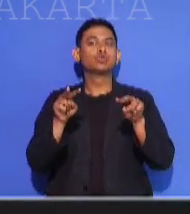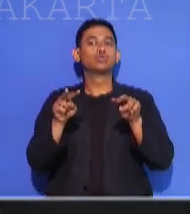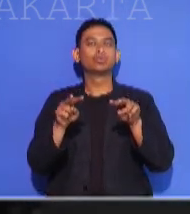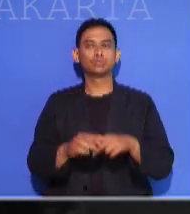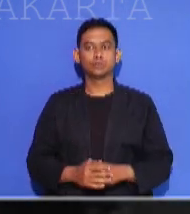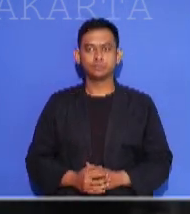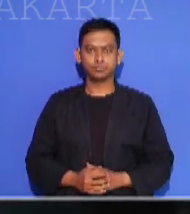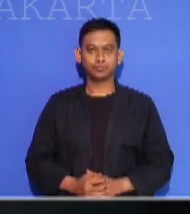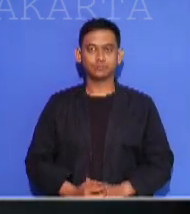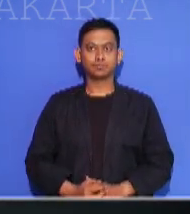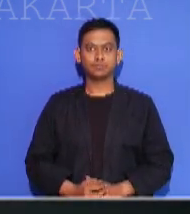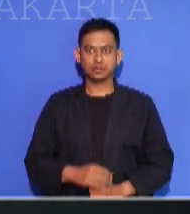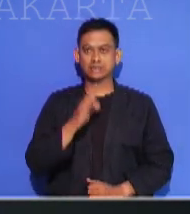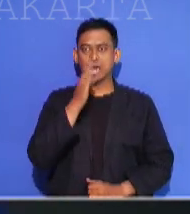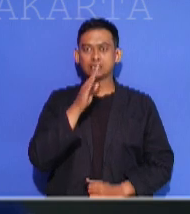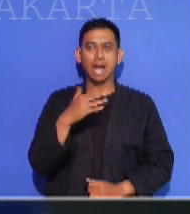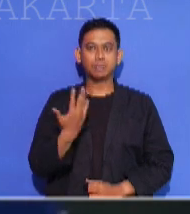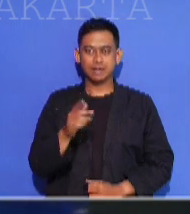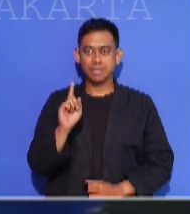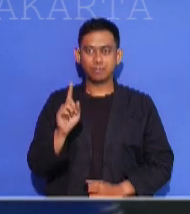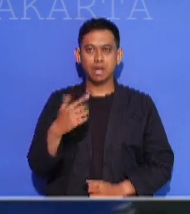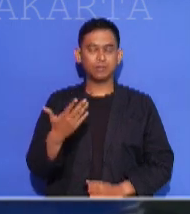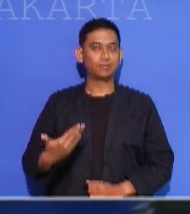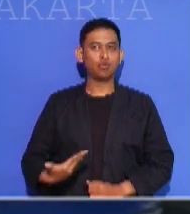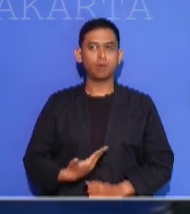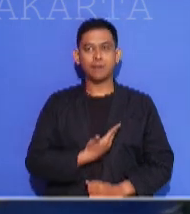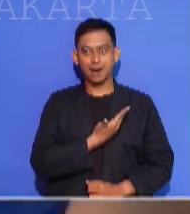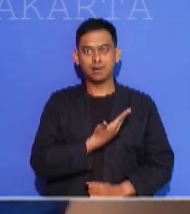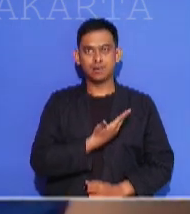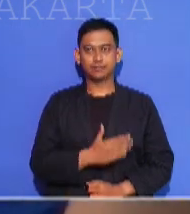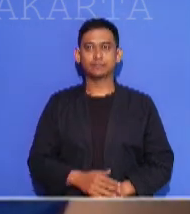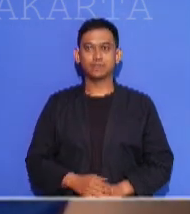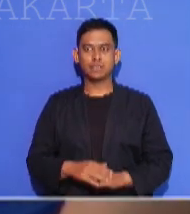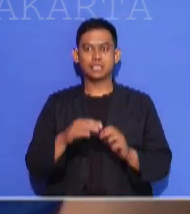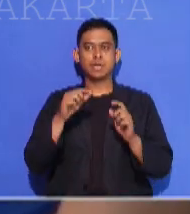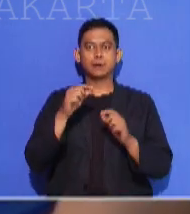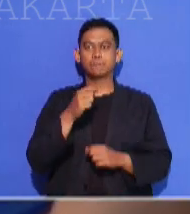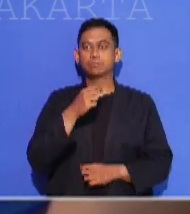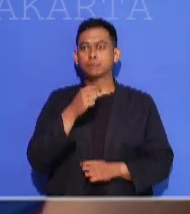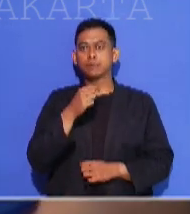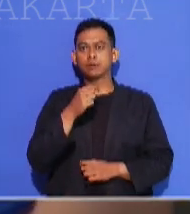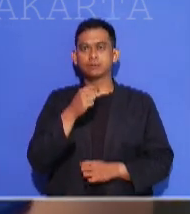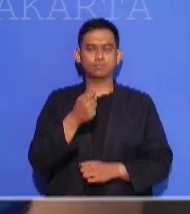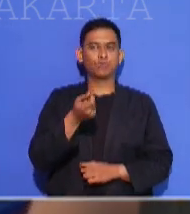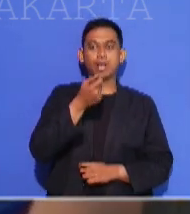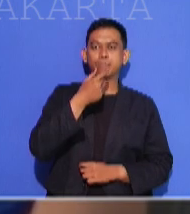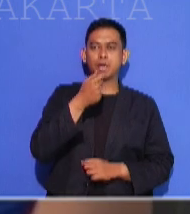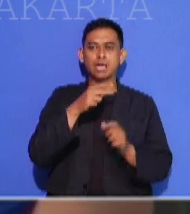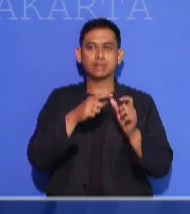utama menganiaya korban karena pelaku menduga korban telah memberikan pil sapi kepada Oci yang mengalami kecelakaan lalu lintas